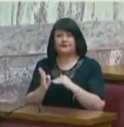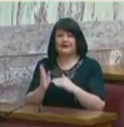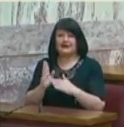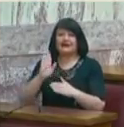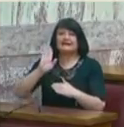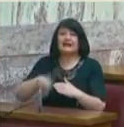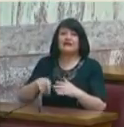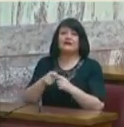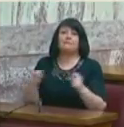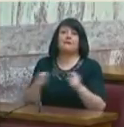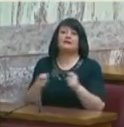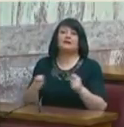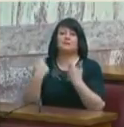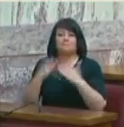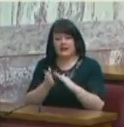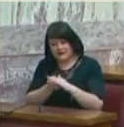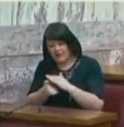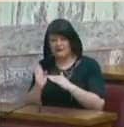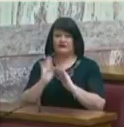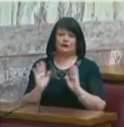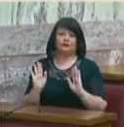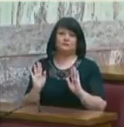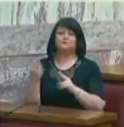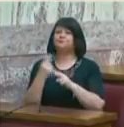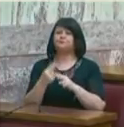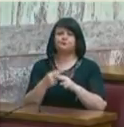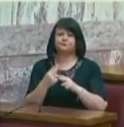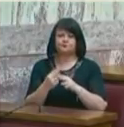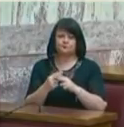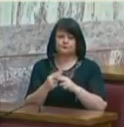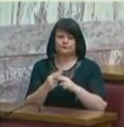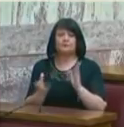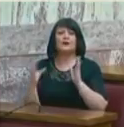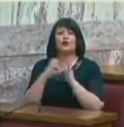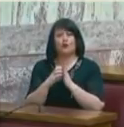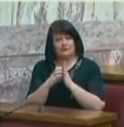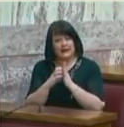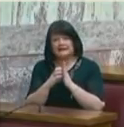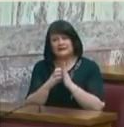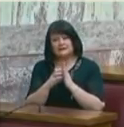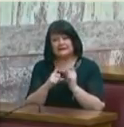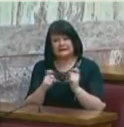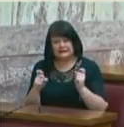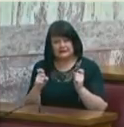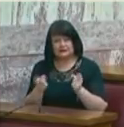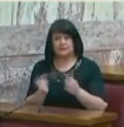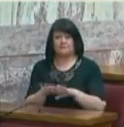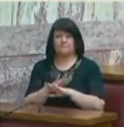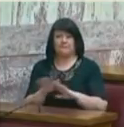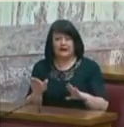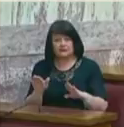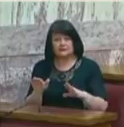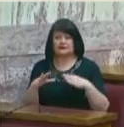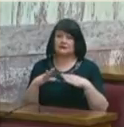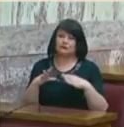της διαδρομής. Και ήδη ένα πολύ σημαντικό μέρος των τελευταίων μέτρων αυτής της διαδρομής καλύφθηκε με